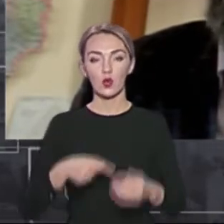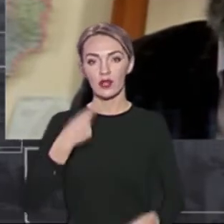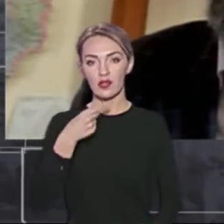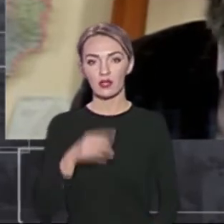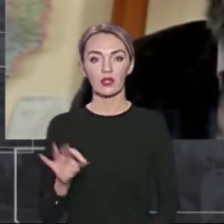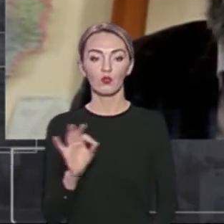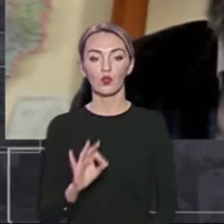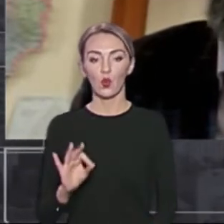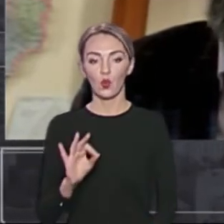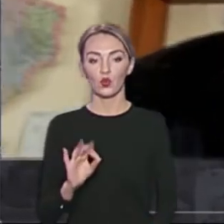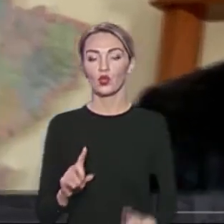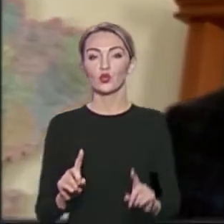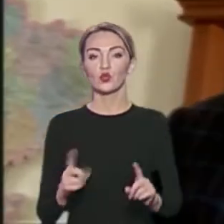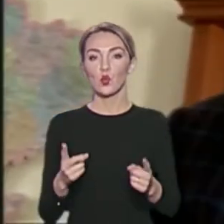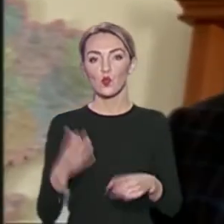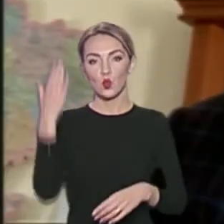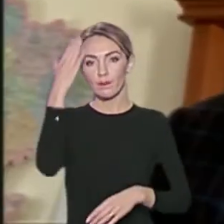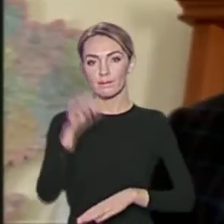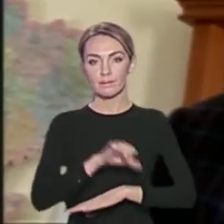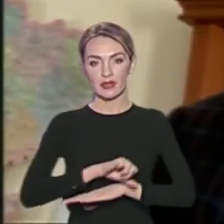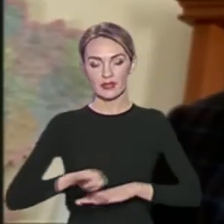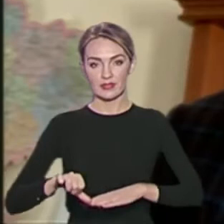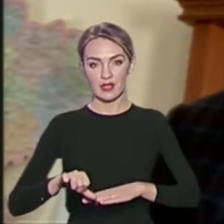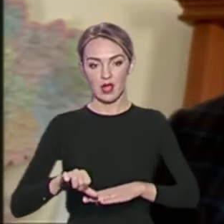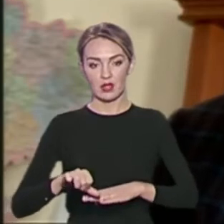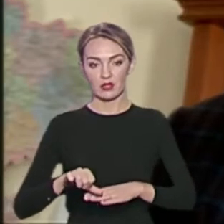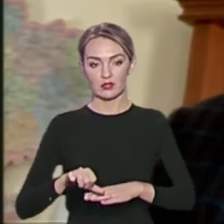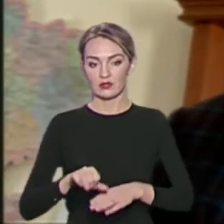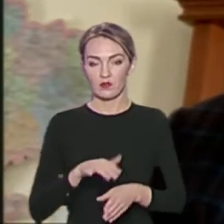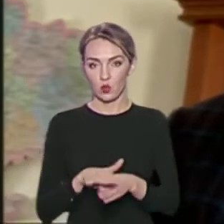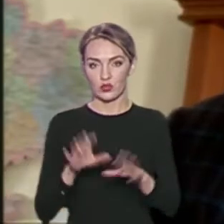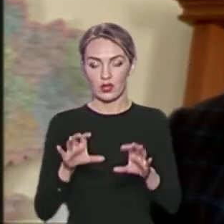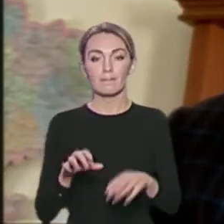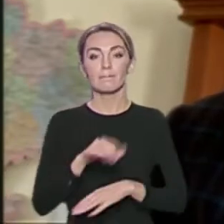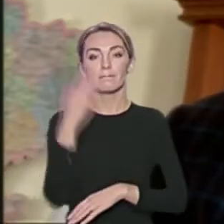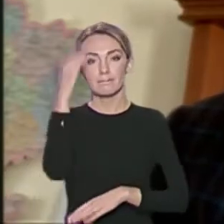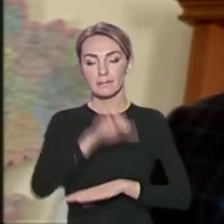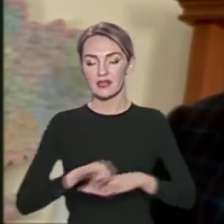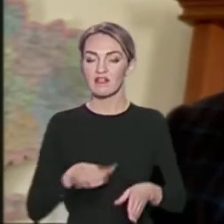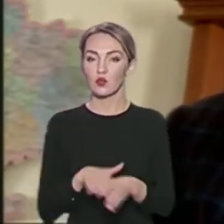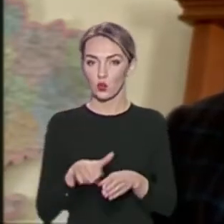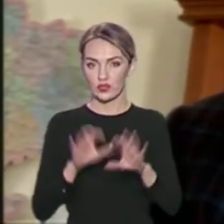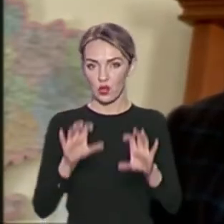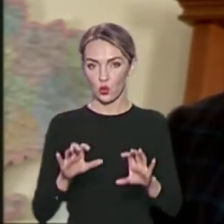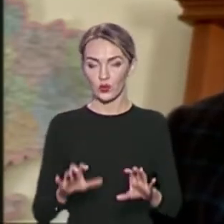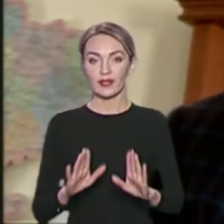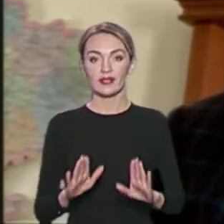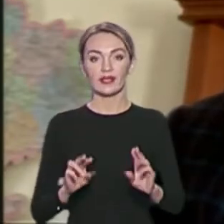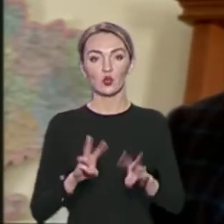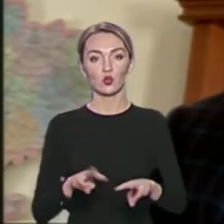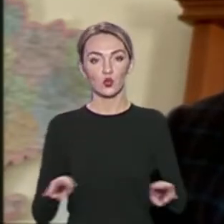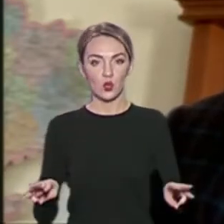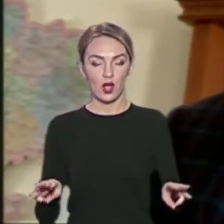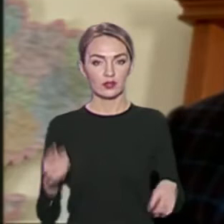якщо казати про знову таки, чому митниця виконує закон, митниця виконує закон, звичайно. Як тільки уряд, виходячи із своїх сценаріїв